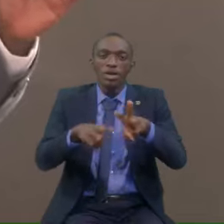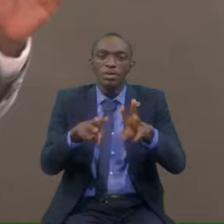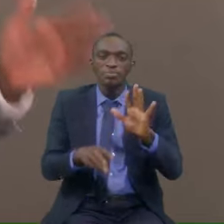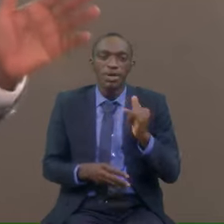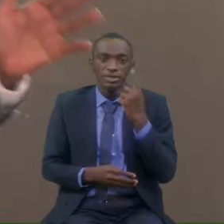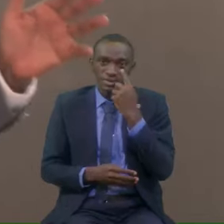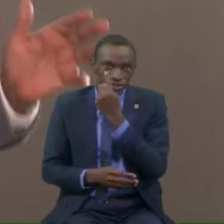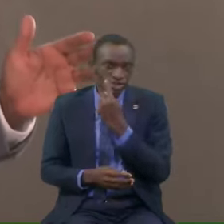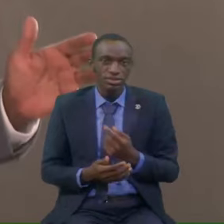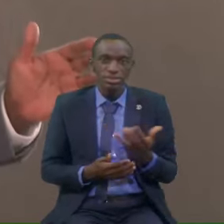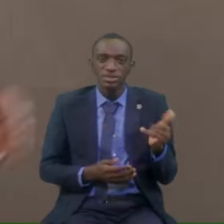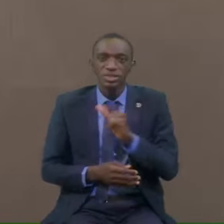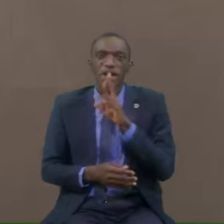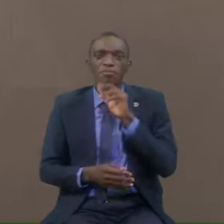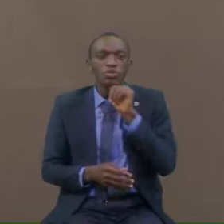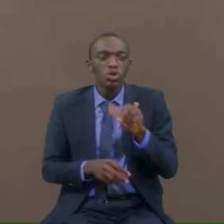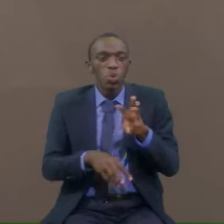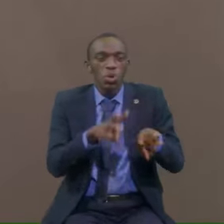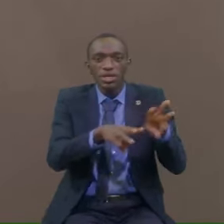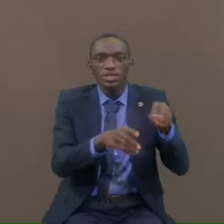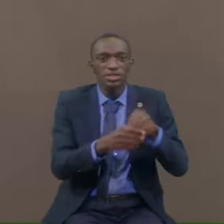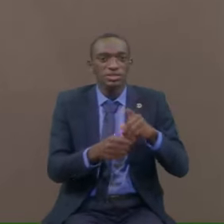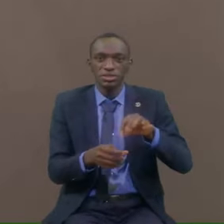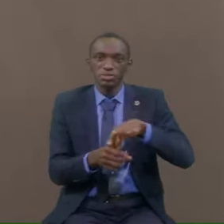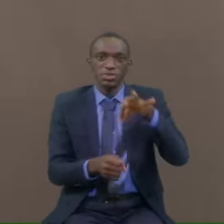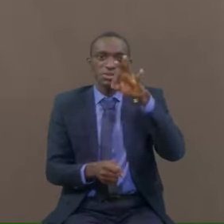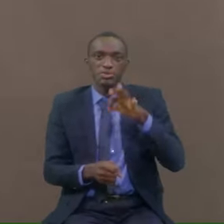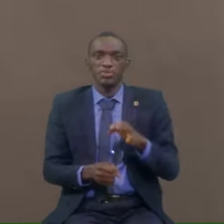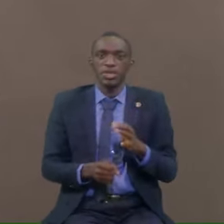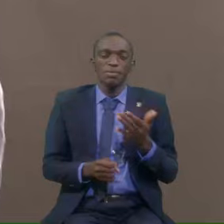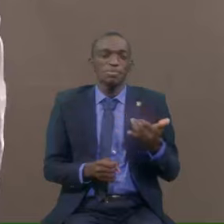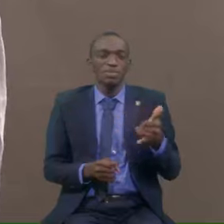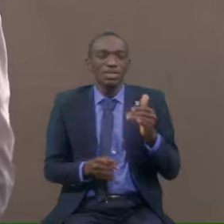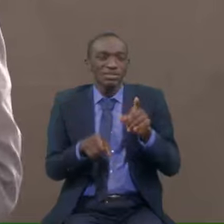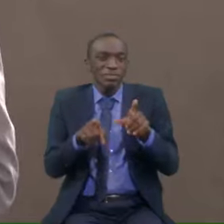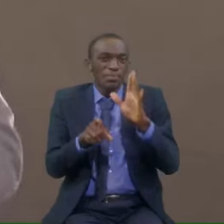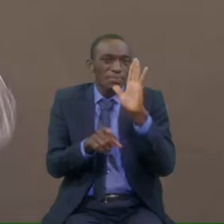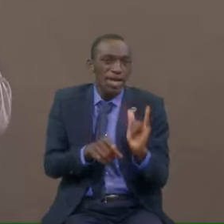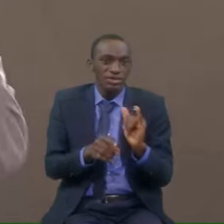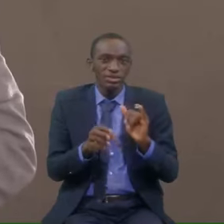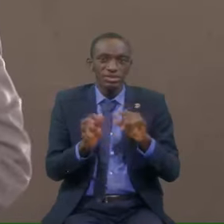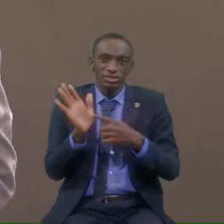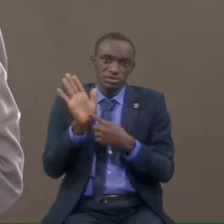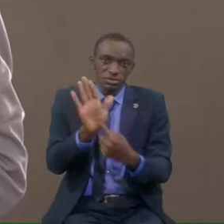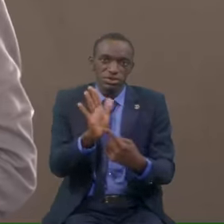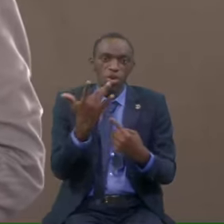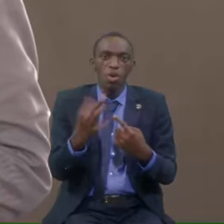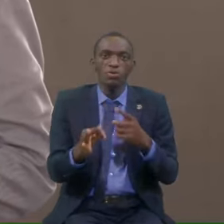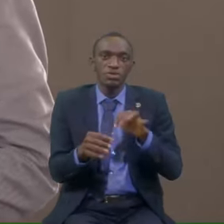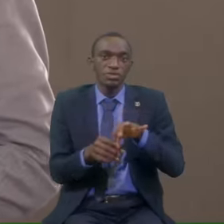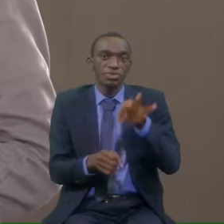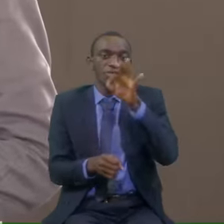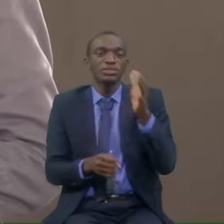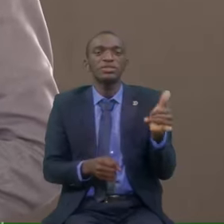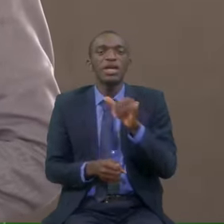vue. Ils ne marchent pas en esprit. Par la révélation de l'esprit. Ils sont comme le